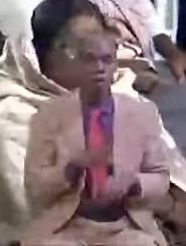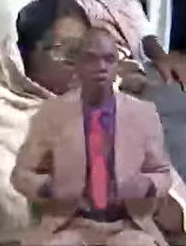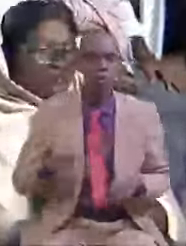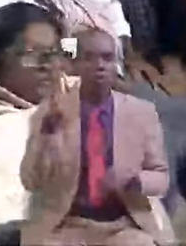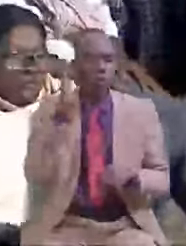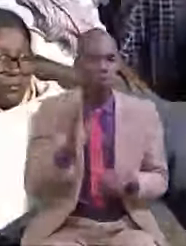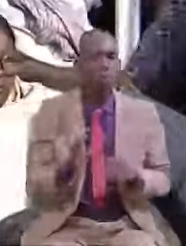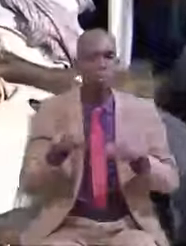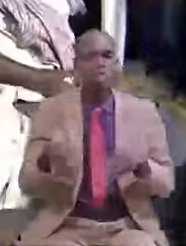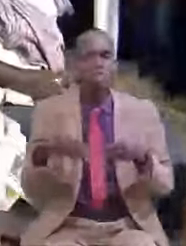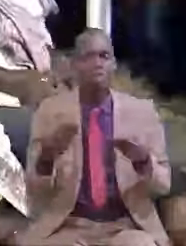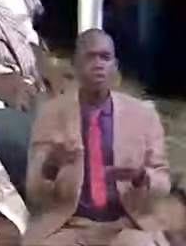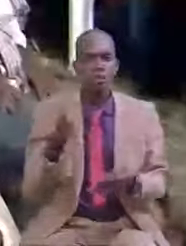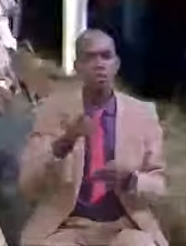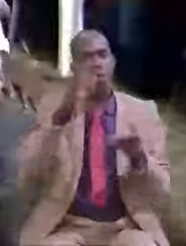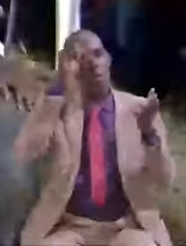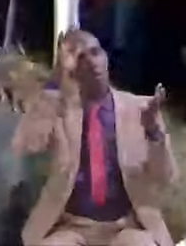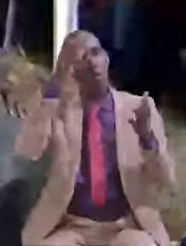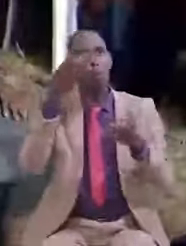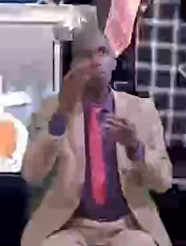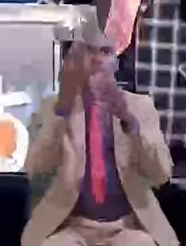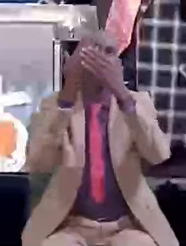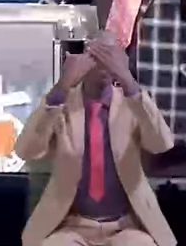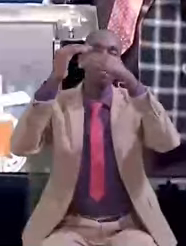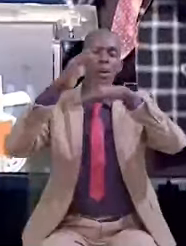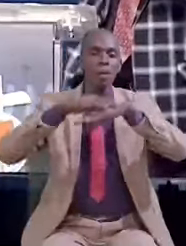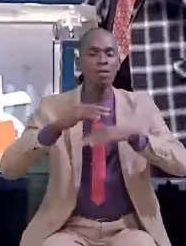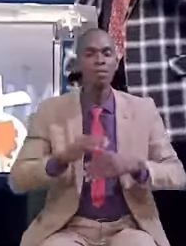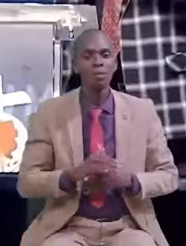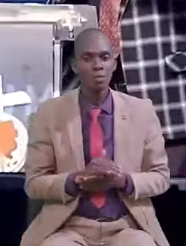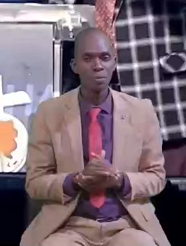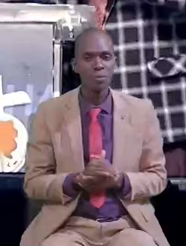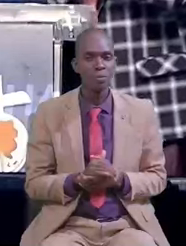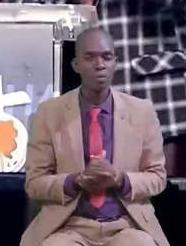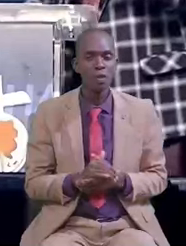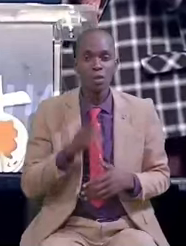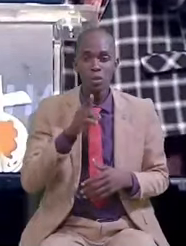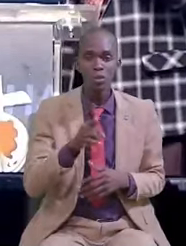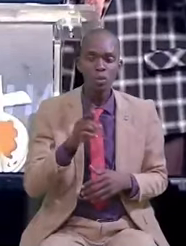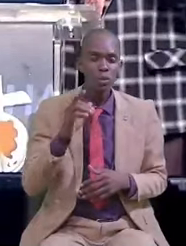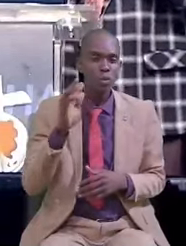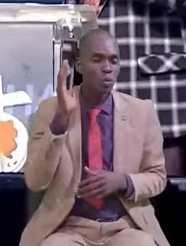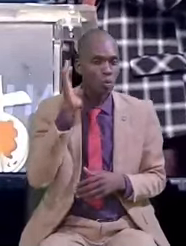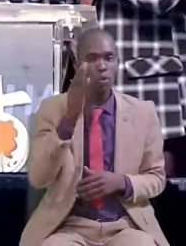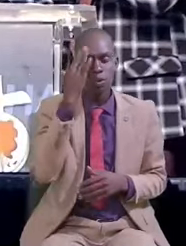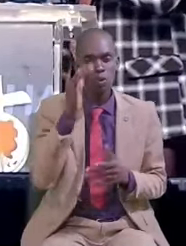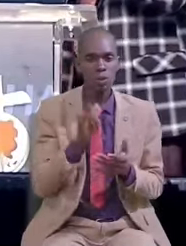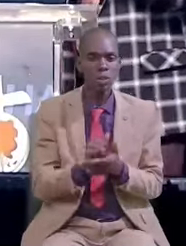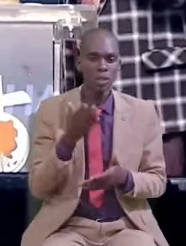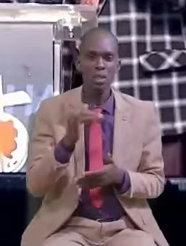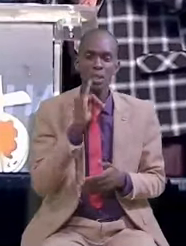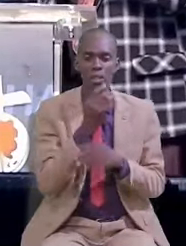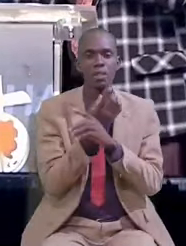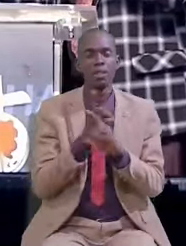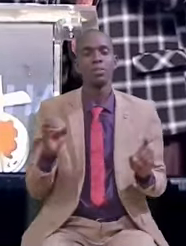Le bras du Seigneur vous donnera l'espérance du ciel. Vous saurez qu'il y aura la délivrance.